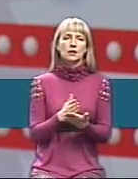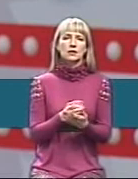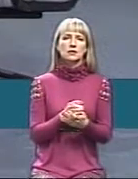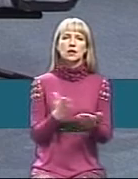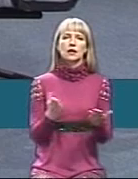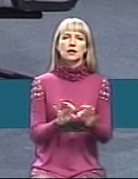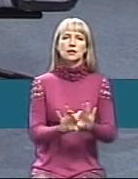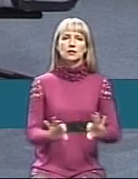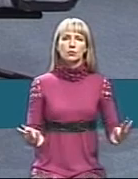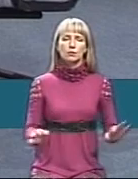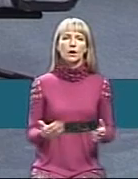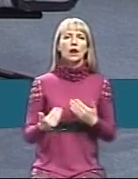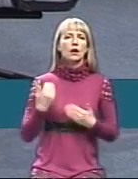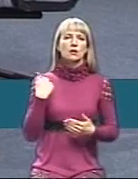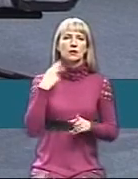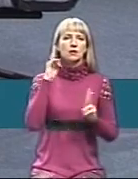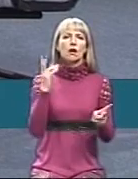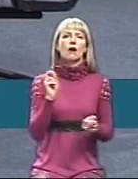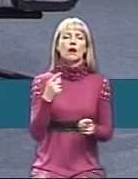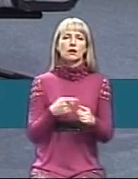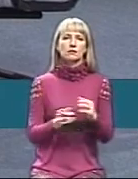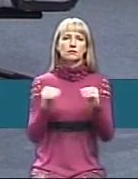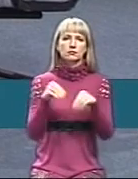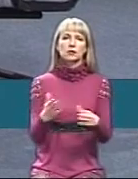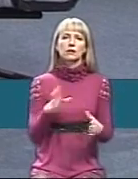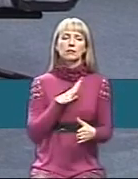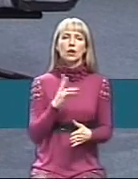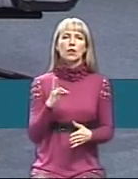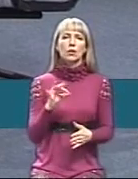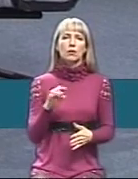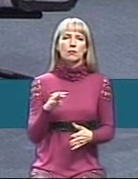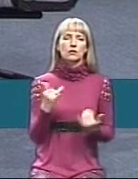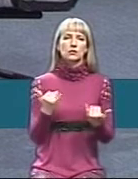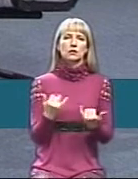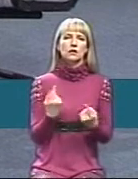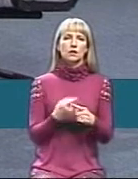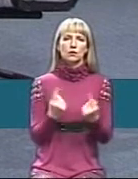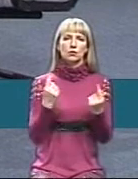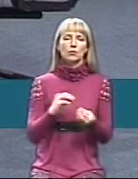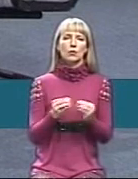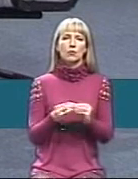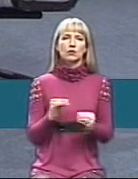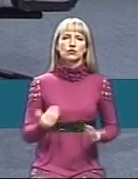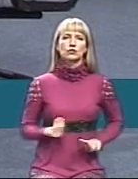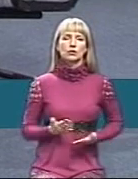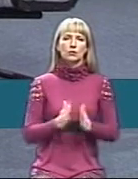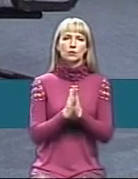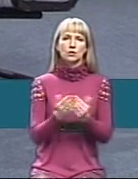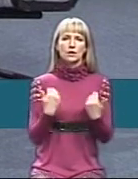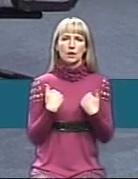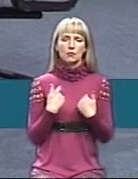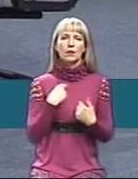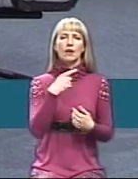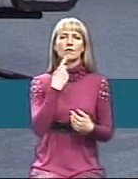проходят. Раньше, я не знаю, как они высаживались, эти деревья, какие были нормы, сейчас очень большая эта проблема, и вот жители обращаются к нам, мы